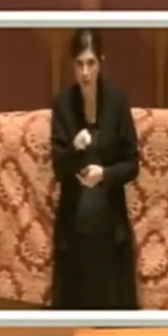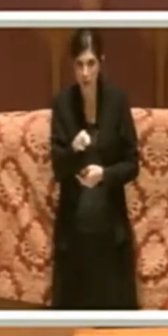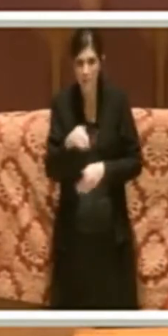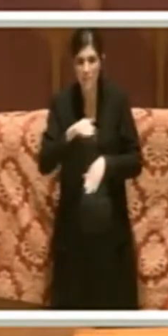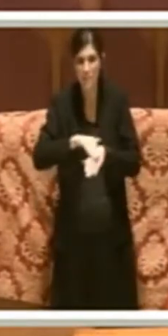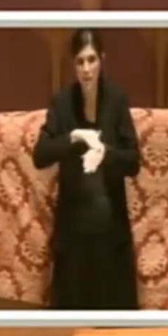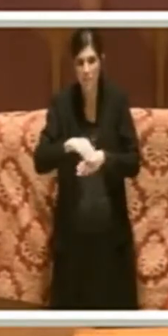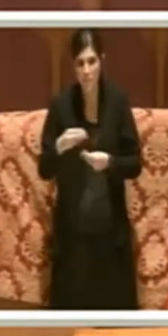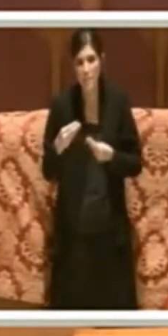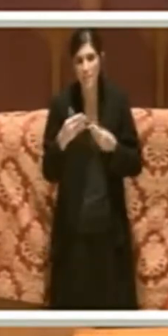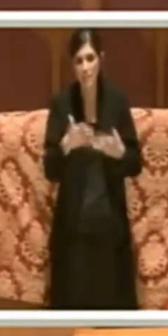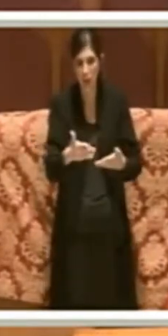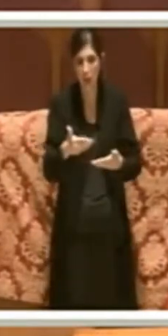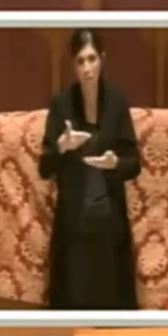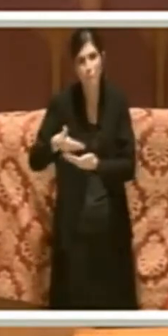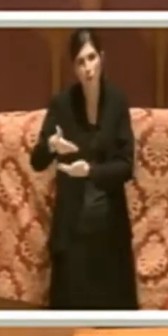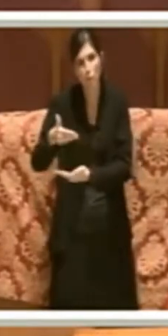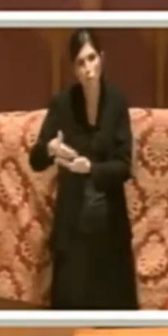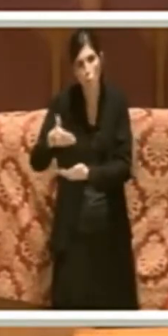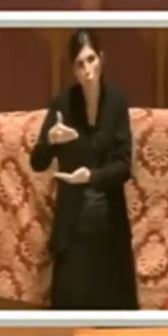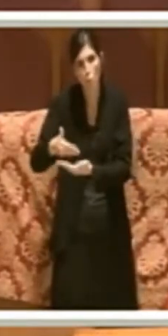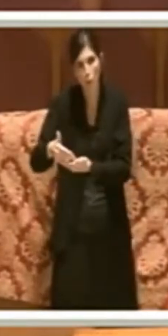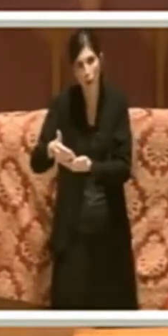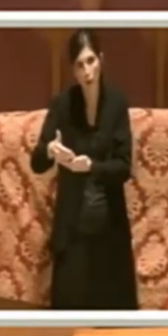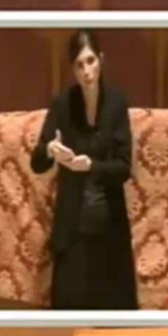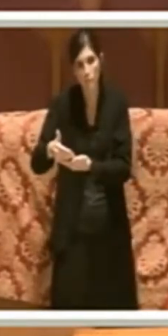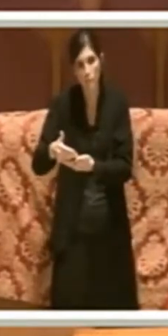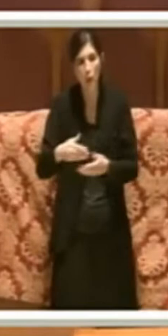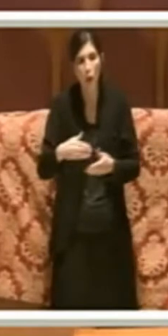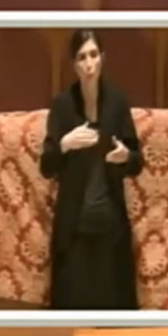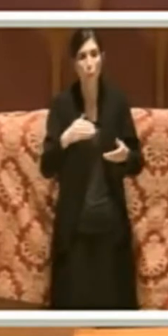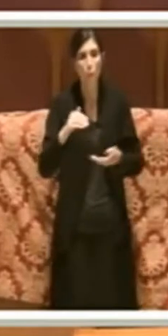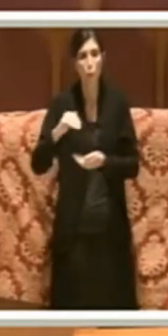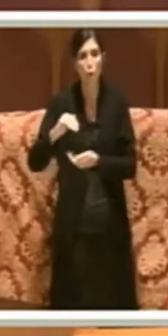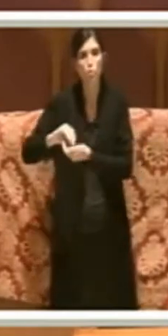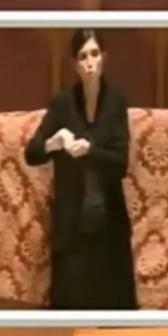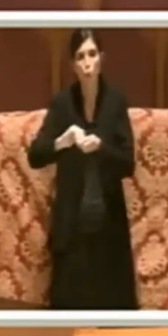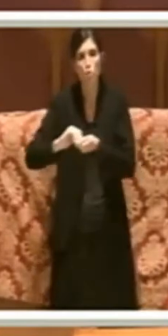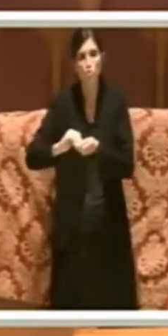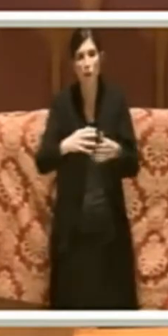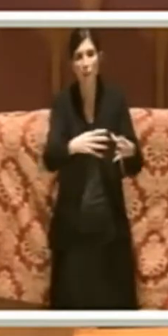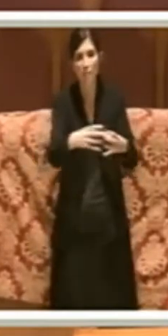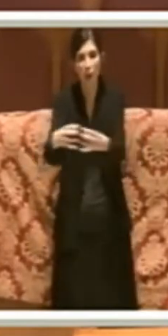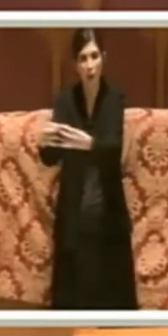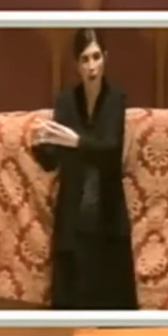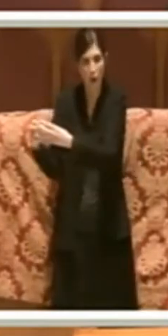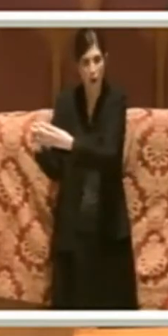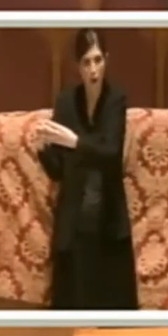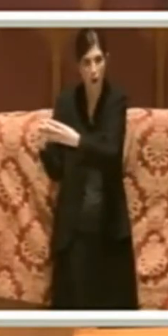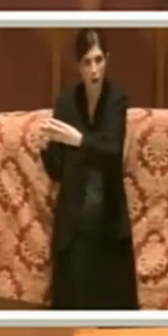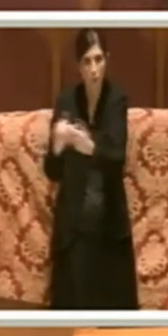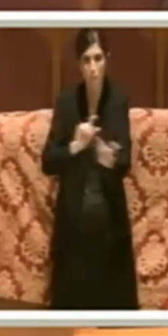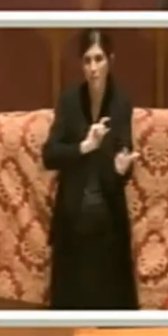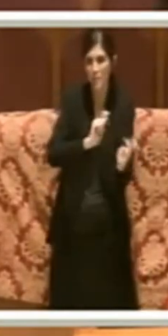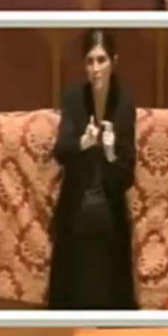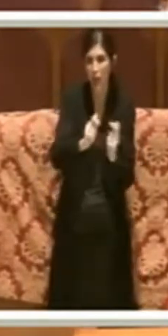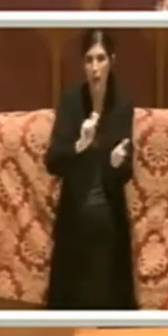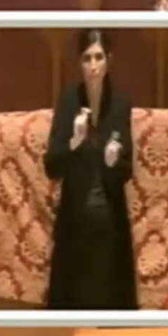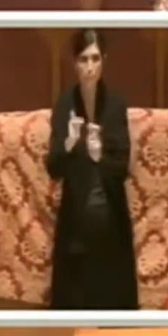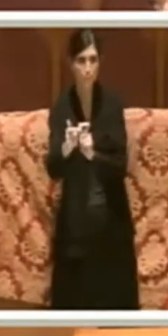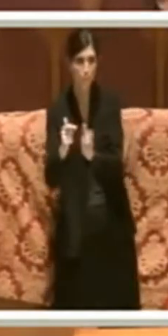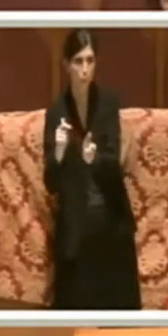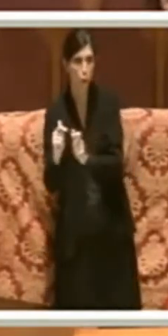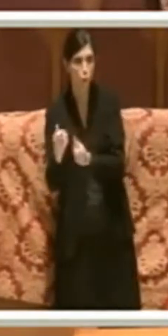di fatture, che fra una società e l'altra dovrebbero rappresentare i normali scambi, dico dovrebbero